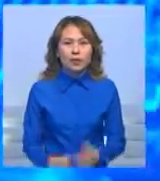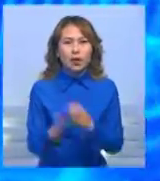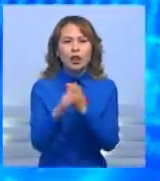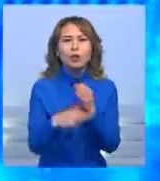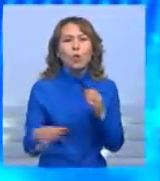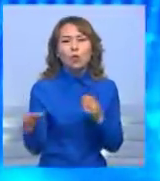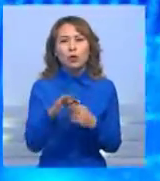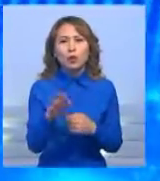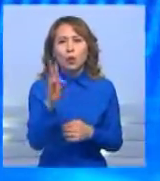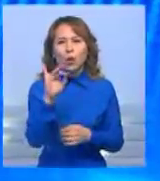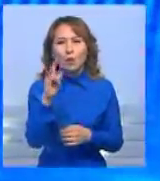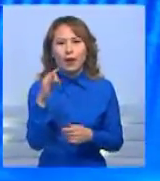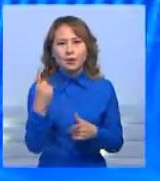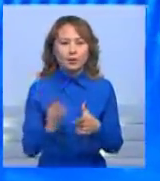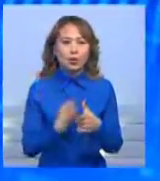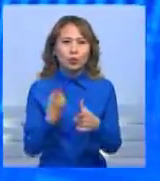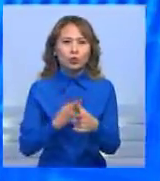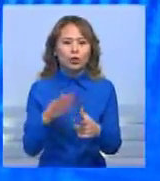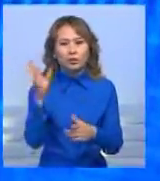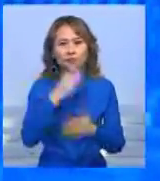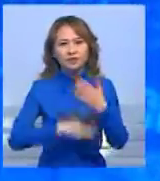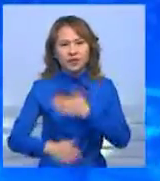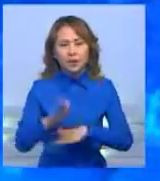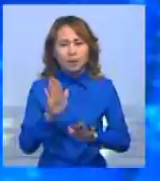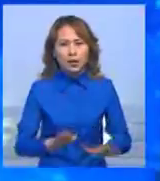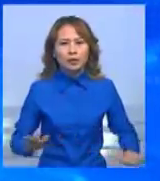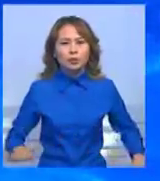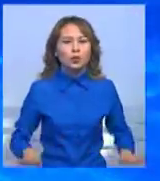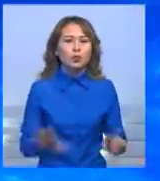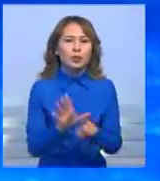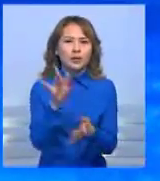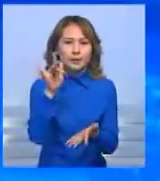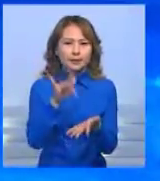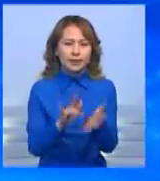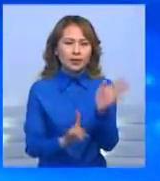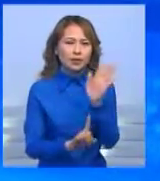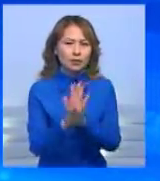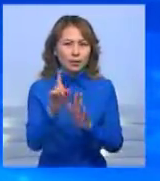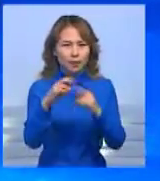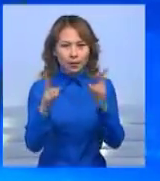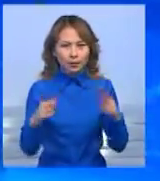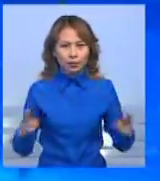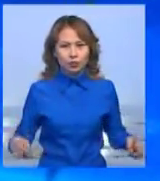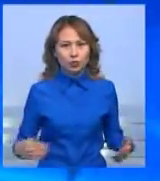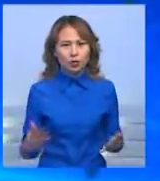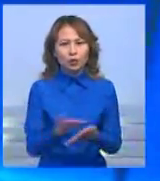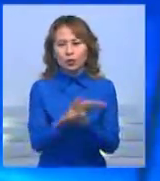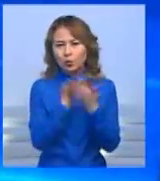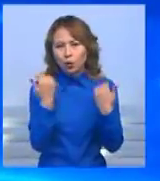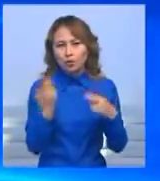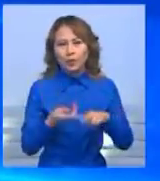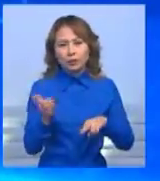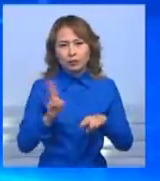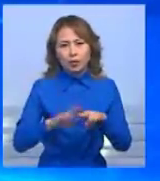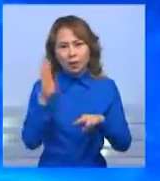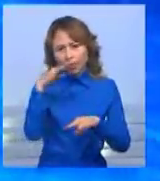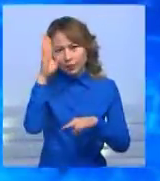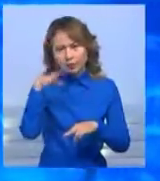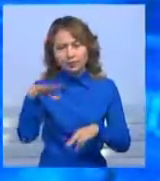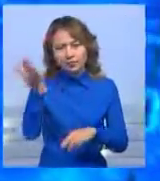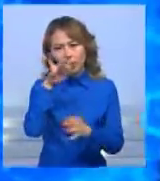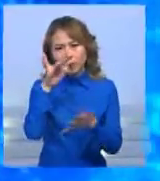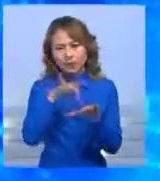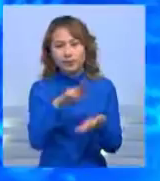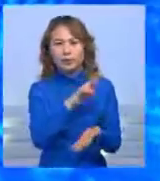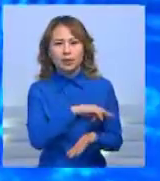Атырау облысының Құрманғазы ауданындағы мүмкіндігі шектеулі балаларды оңалтуға арналған орталықтың жеке ғимараты жоқ, ал ата-аналар тарапынан